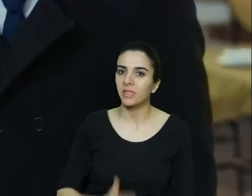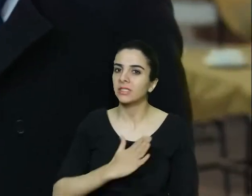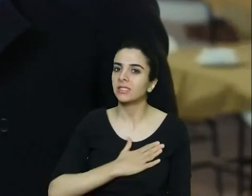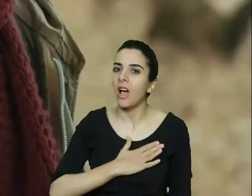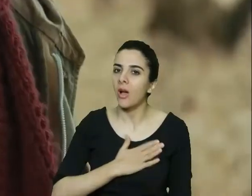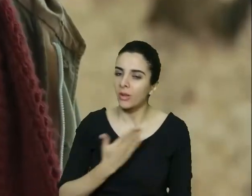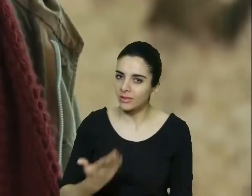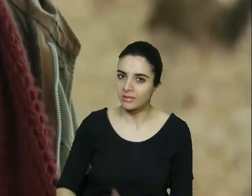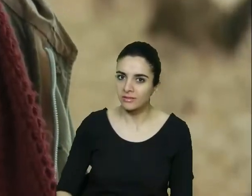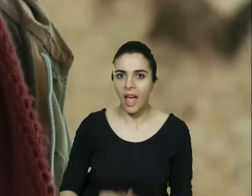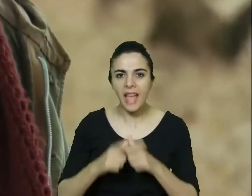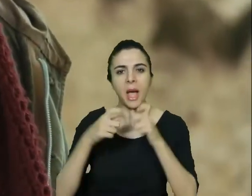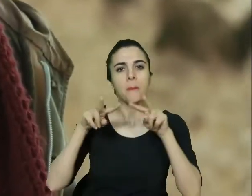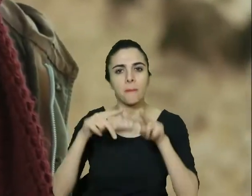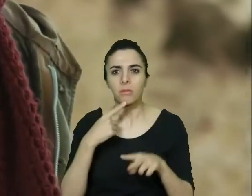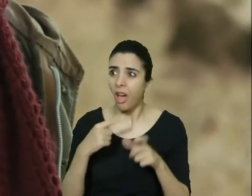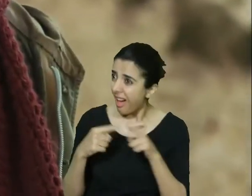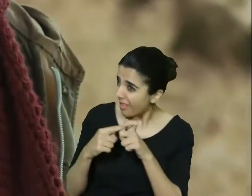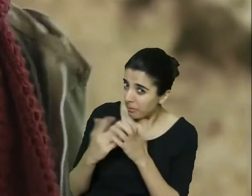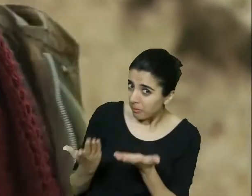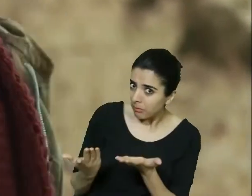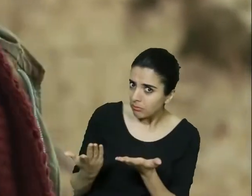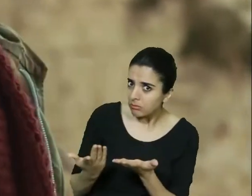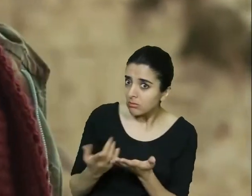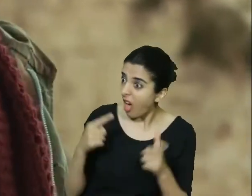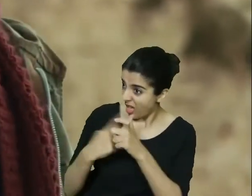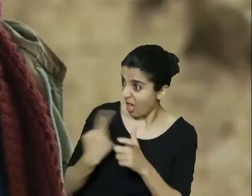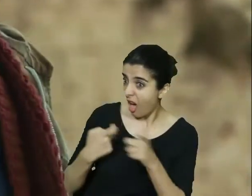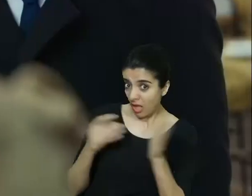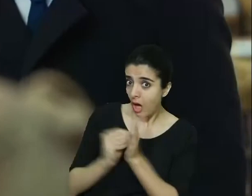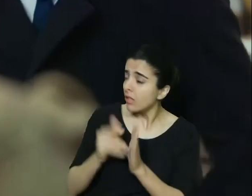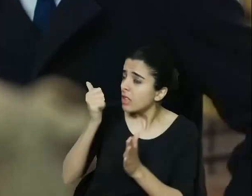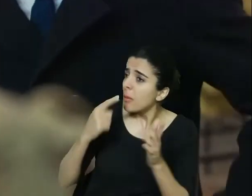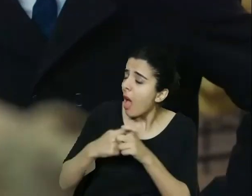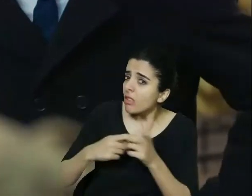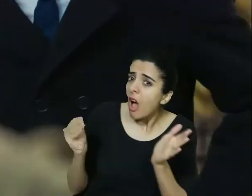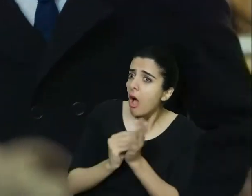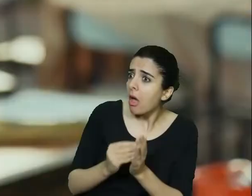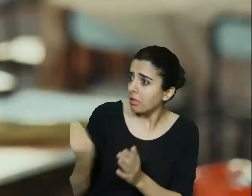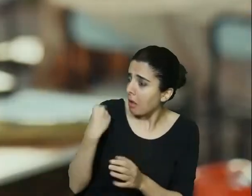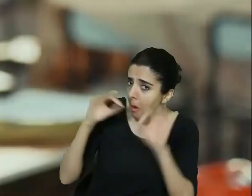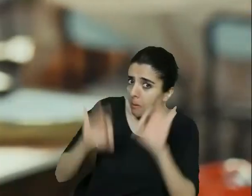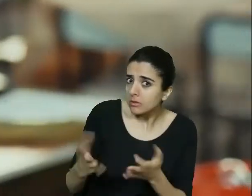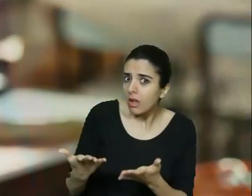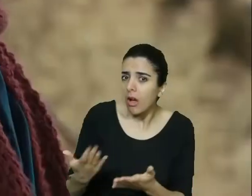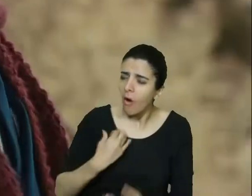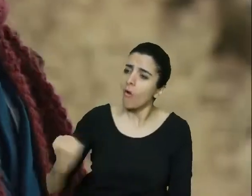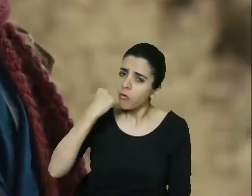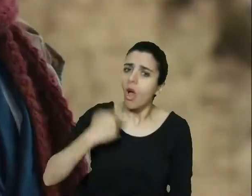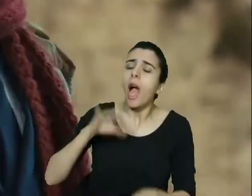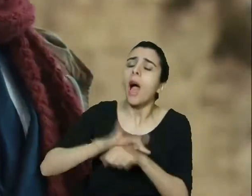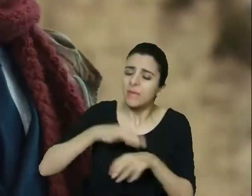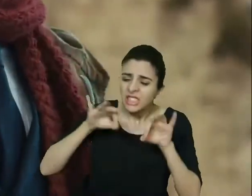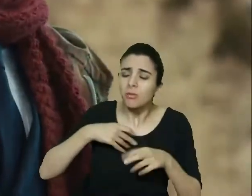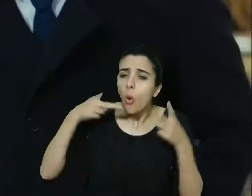Sağ ol Eden. Eden mi? Oğlum senle de mi Ede olduk ya? Ne ara senle Ede olduk ya? Dün biri bugün iki. Vurun beni ya. Derhal